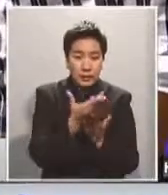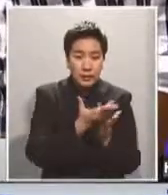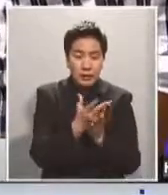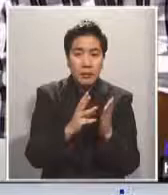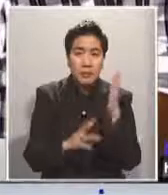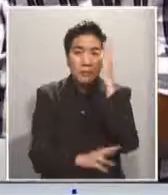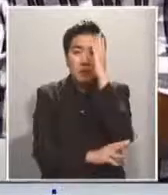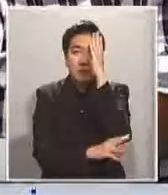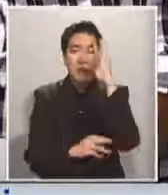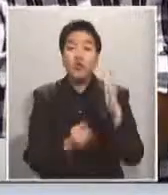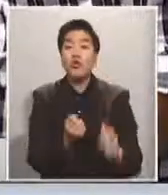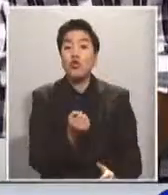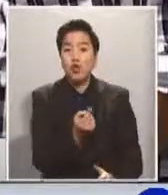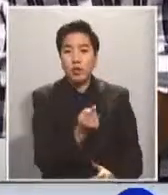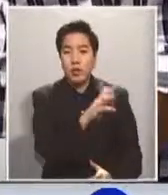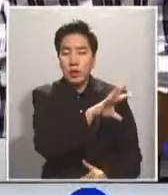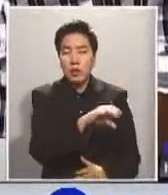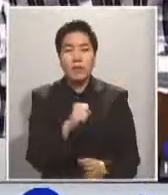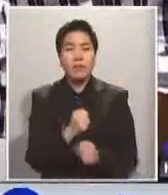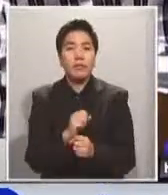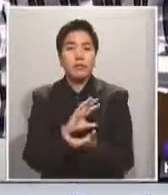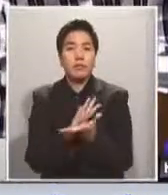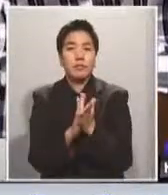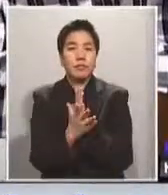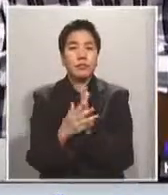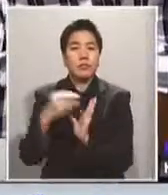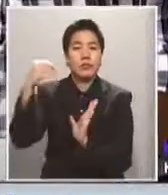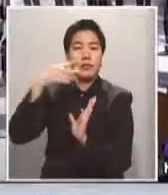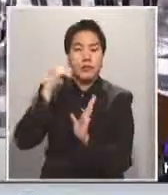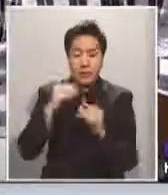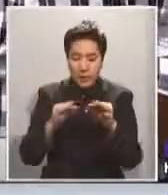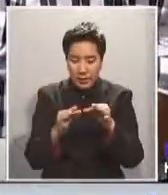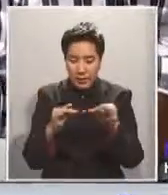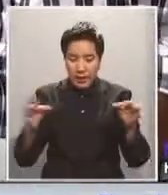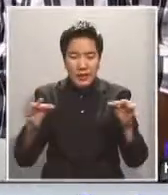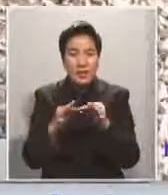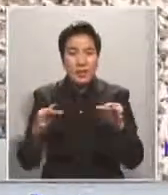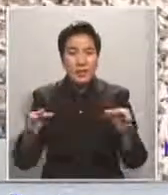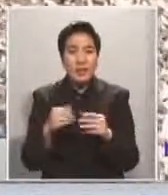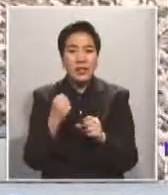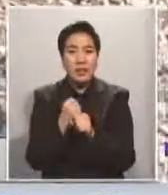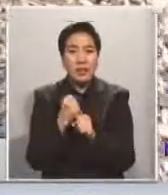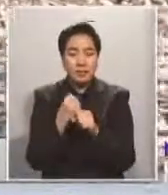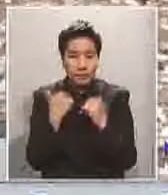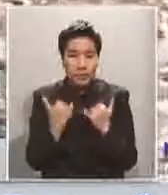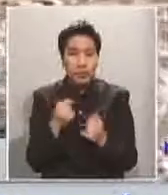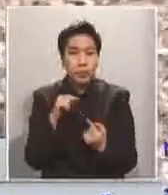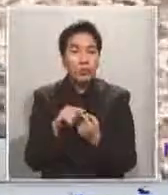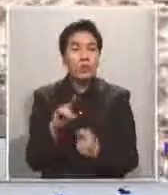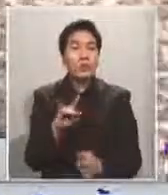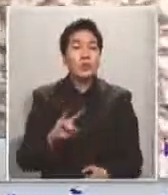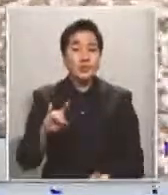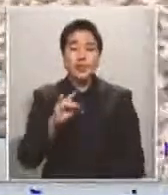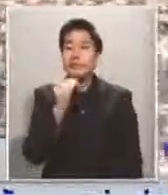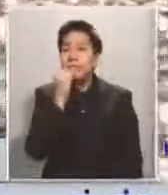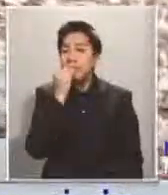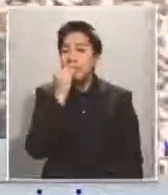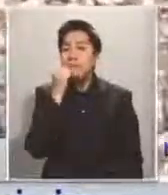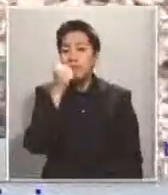หลังมันสดมาแปรรูปนะครับทำเป็นมันเส้น โอ้ทำเป็นมันเส้น ครับ เป็นอาหารสัตว์เหมือนกัน ครับ โ